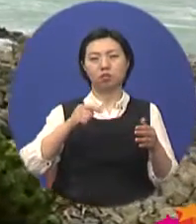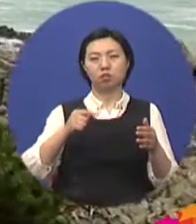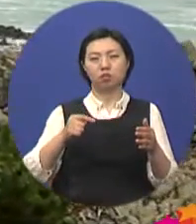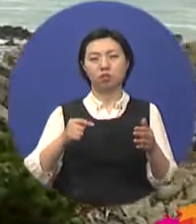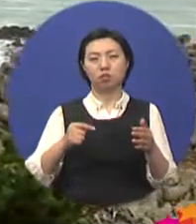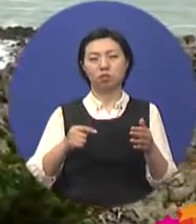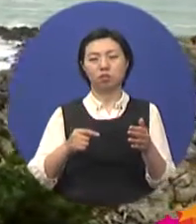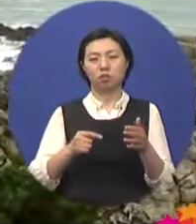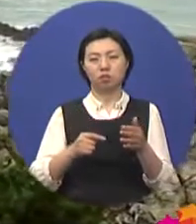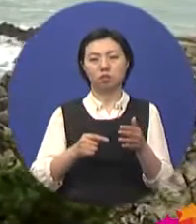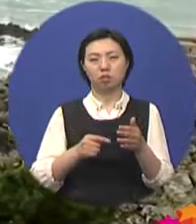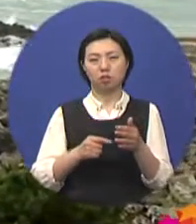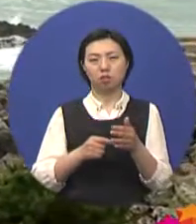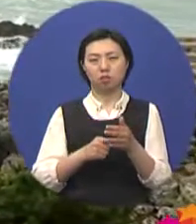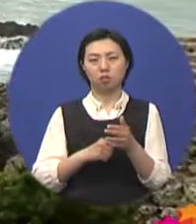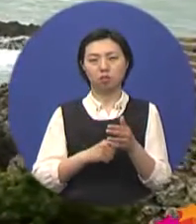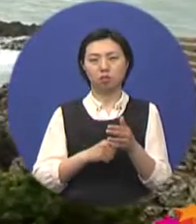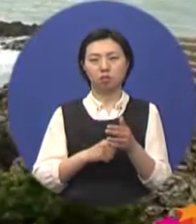순정